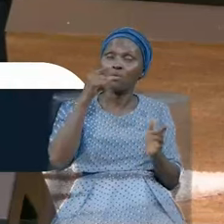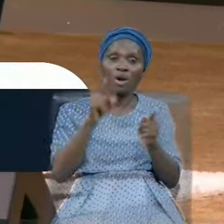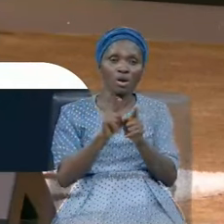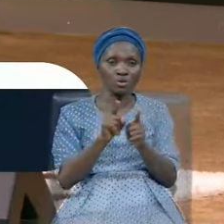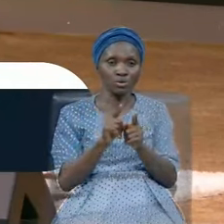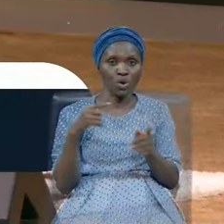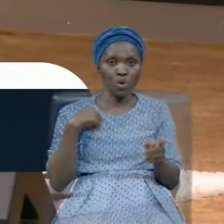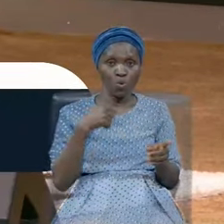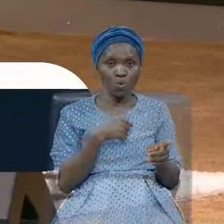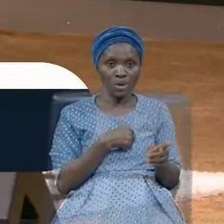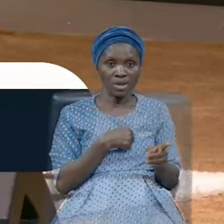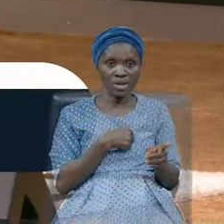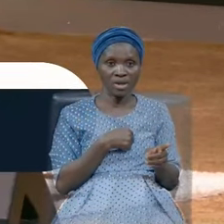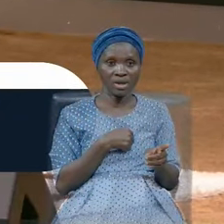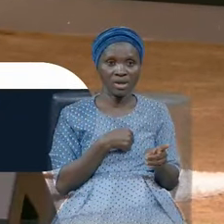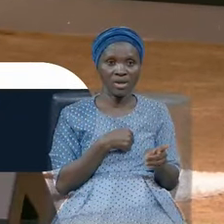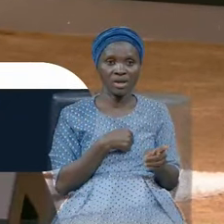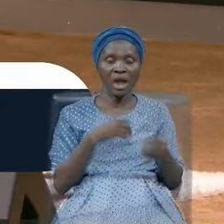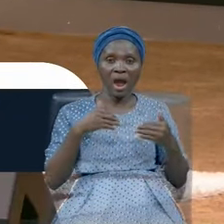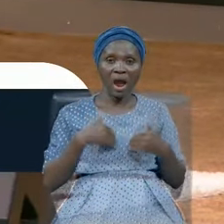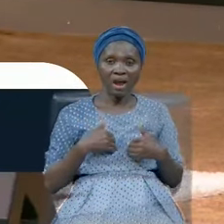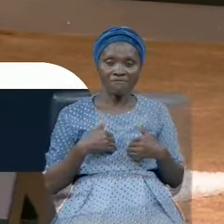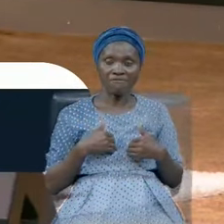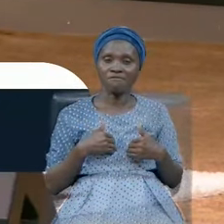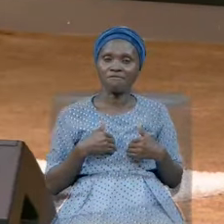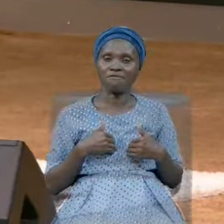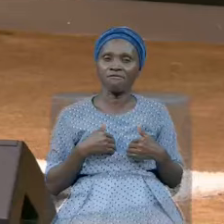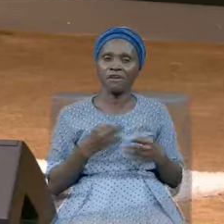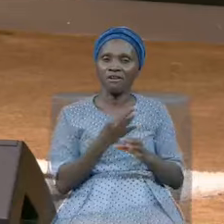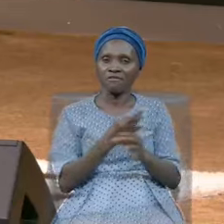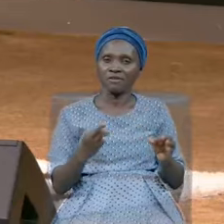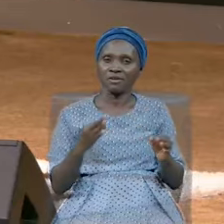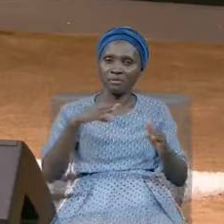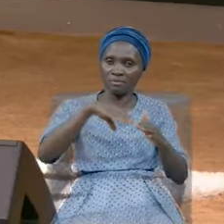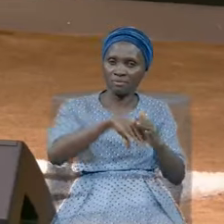devons d'avoir eu par la foi,